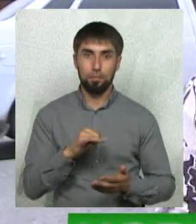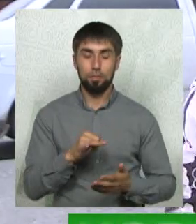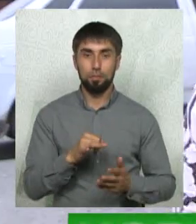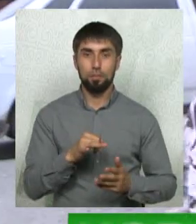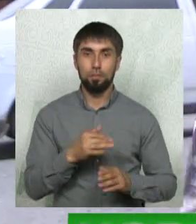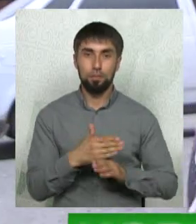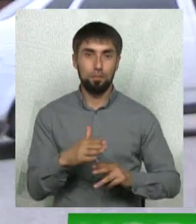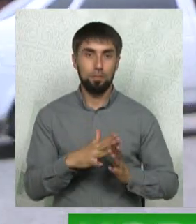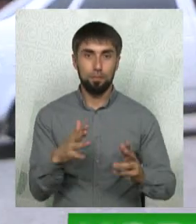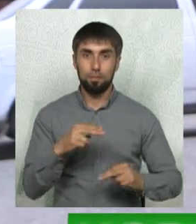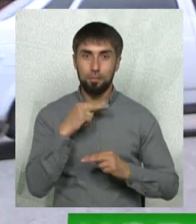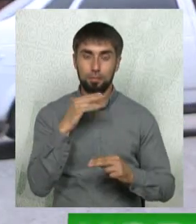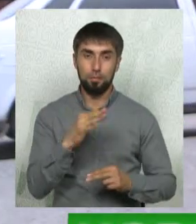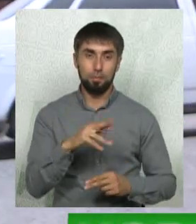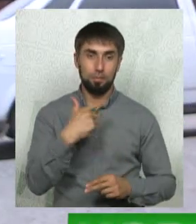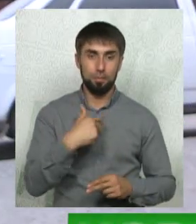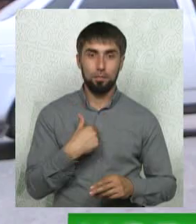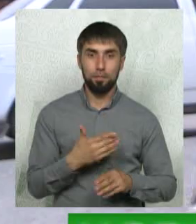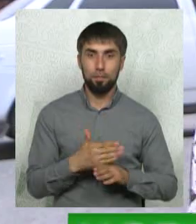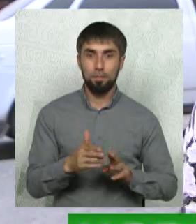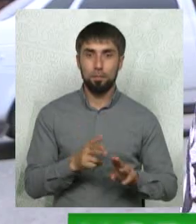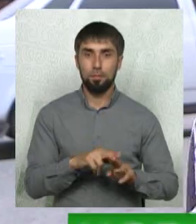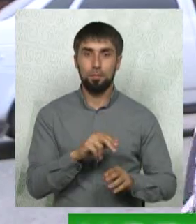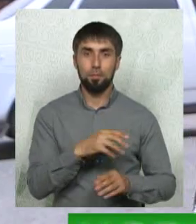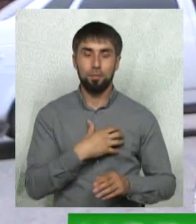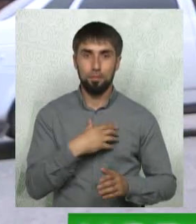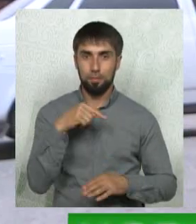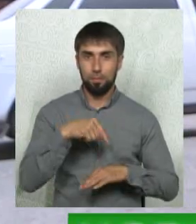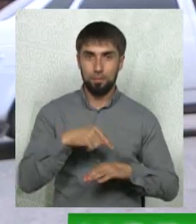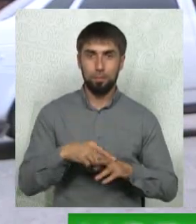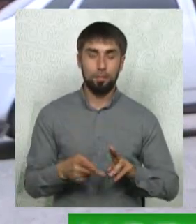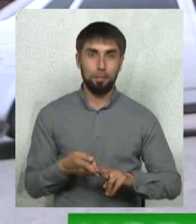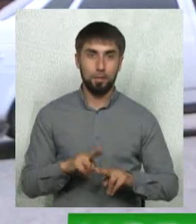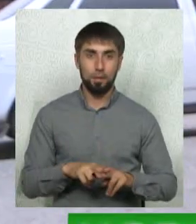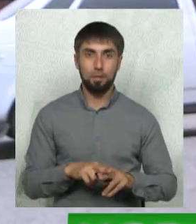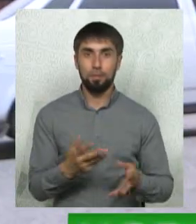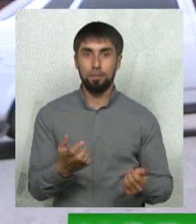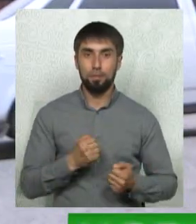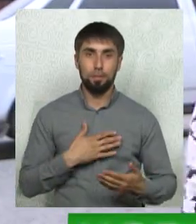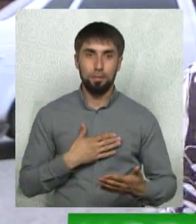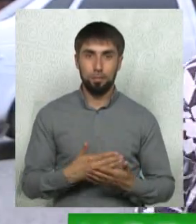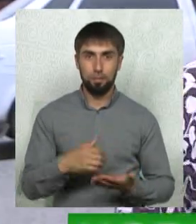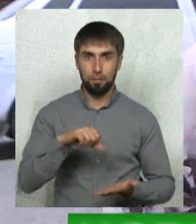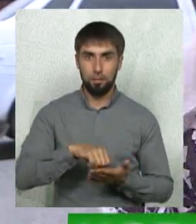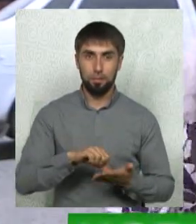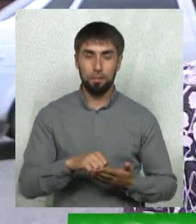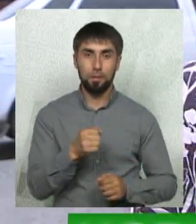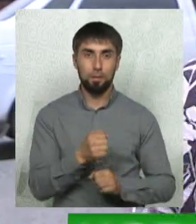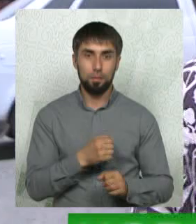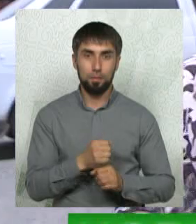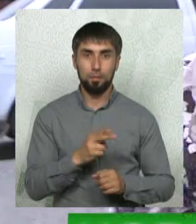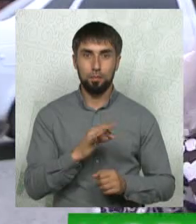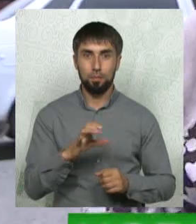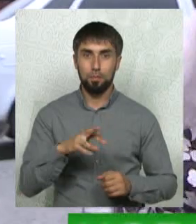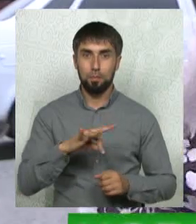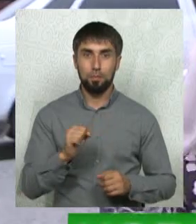большое внимание. Для себя, конечно, мы выделили основные моменты. Это принять активное участие в разработке в комплексе